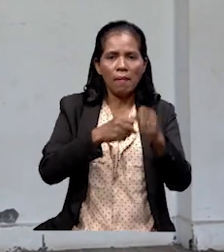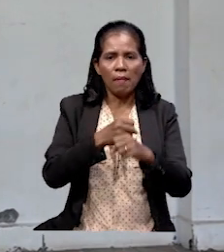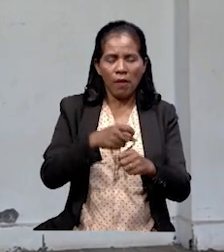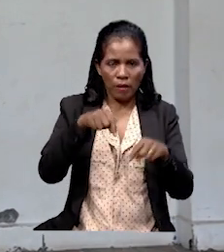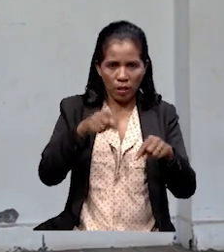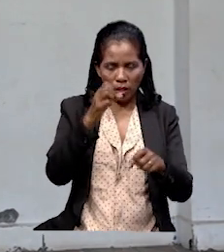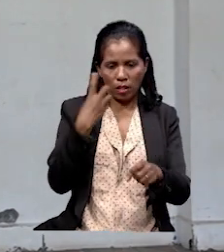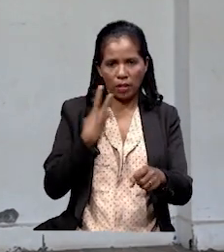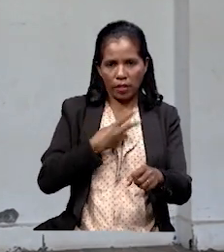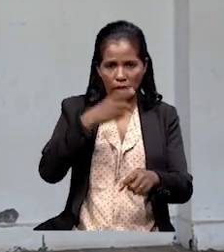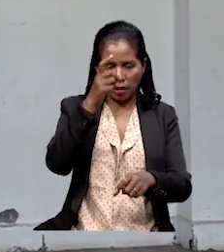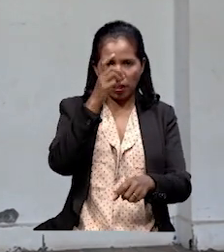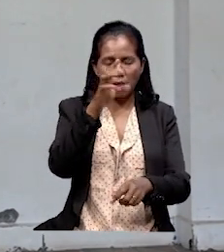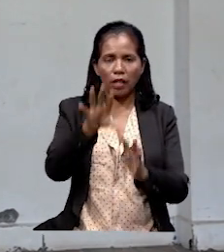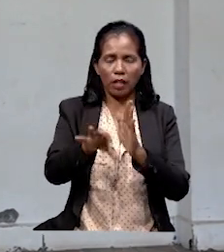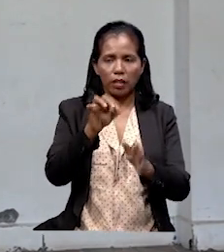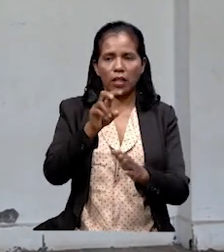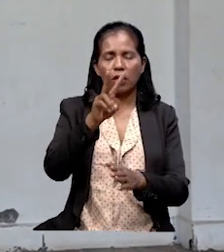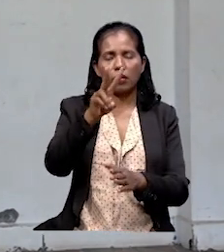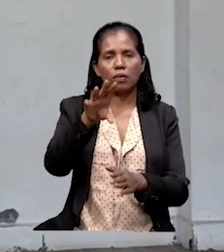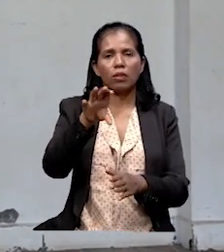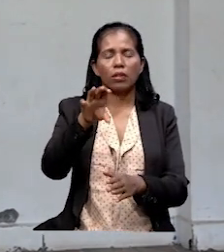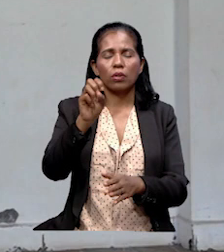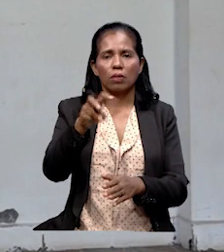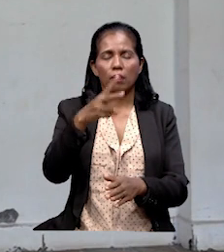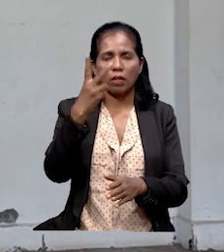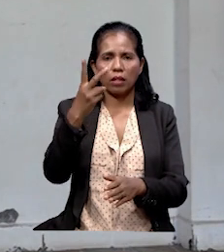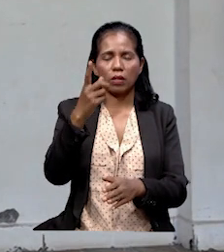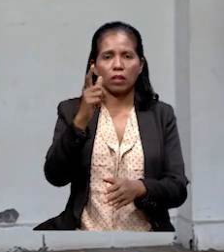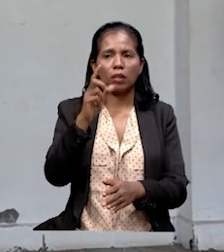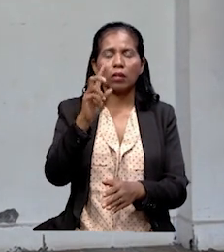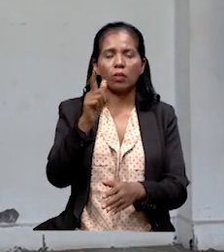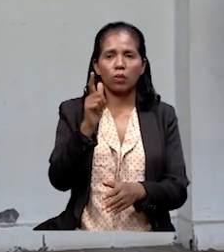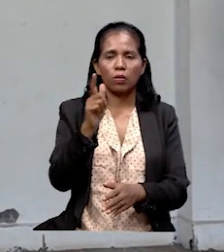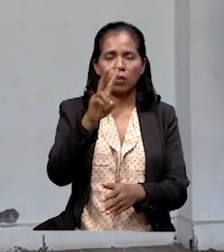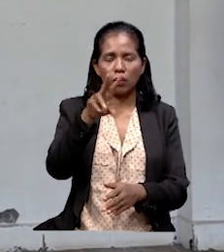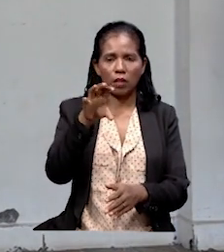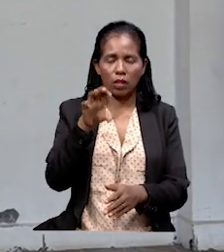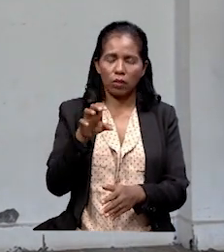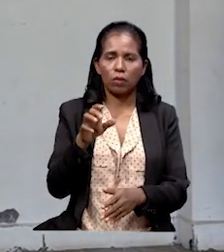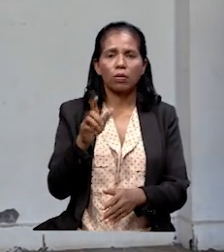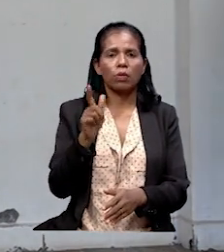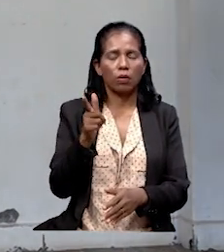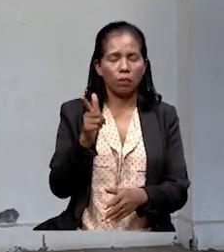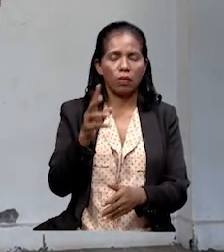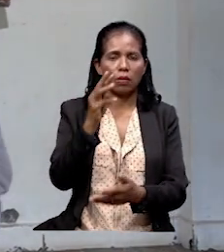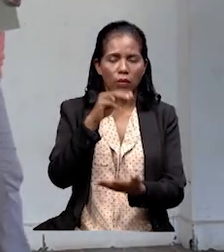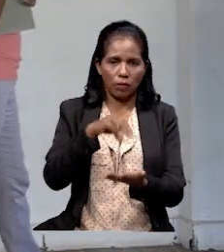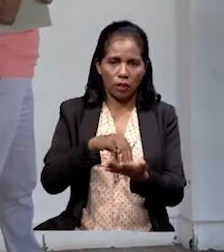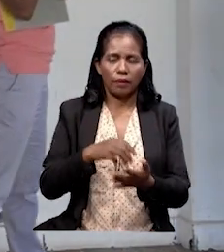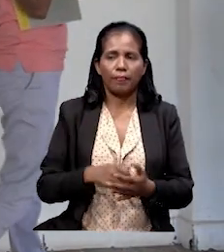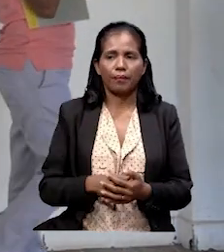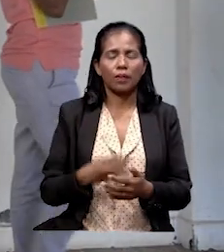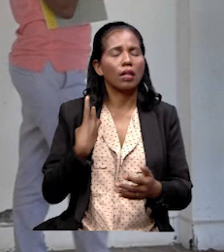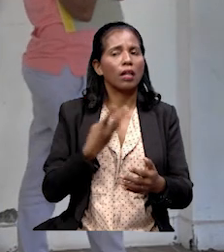tehetang 220 mil. Nek bahnet bah manu tensau tomak. Ya, nebe hokus tu nene memang